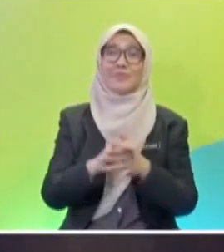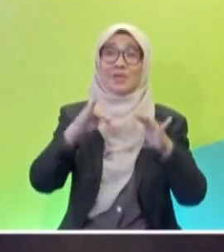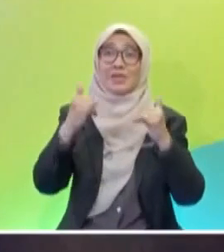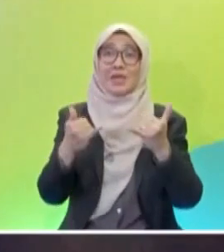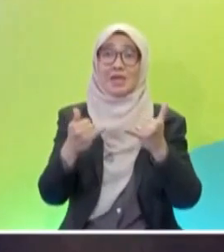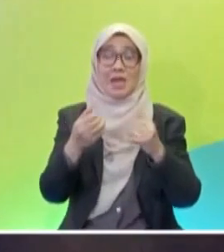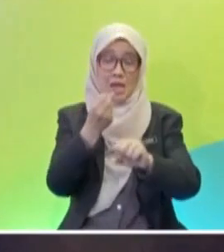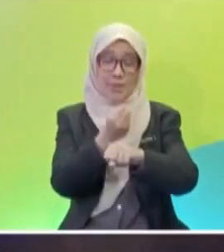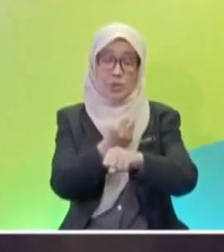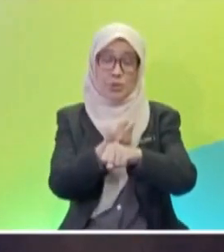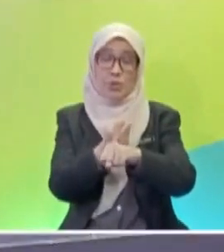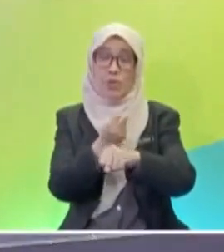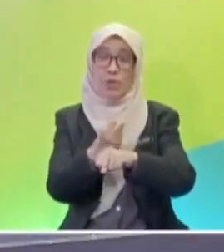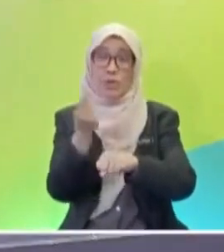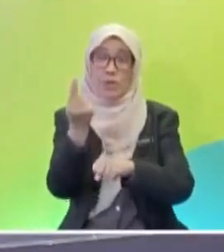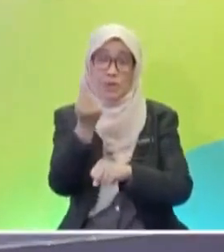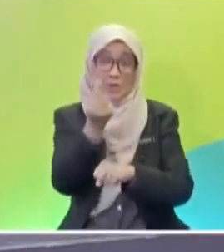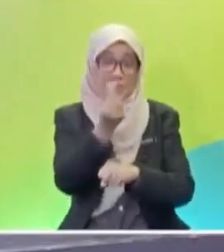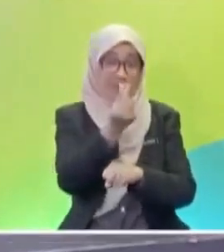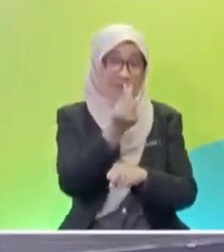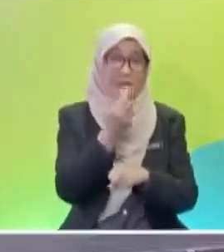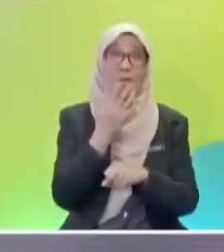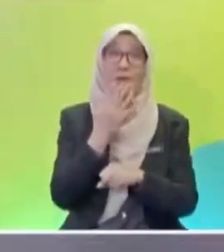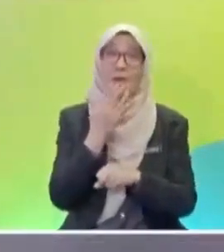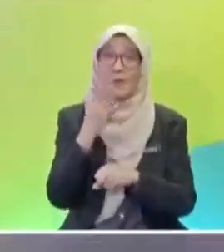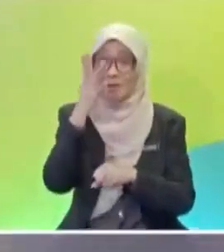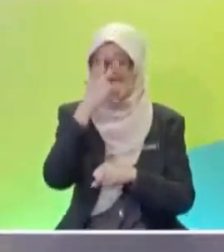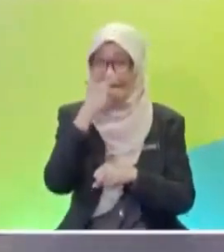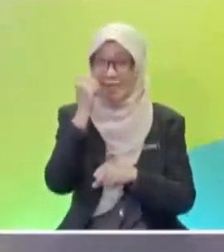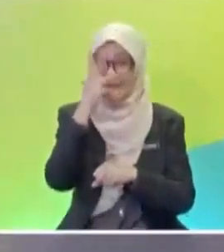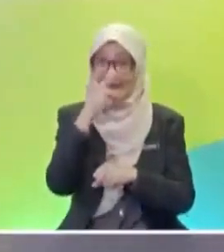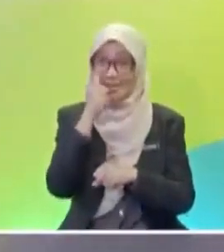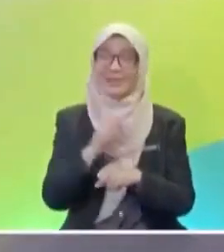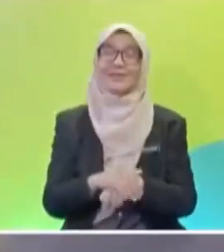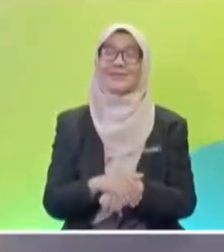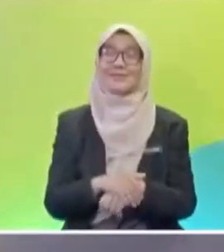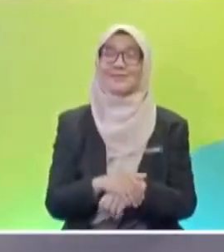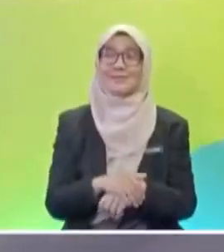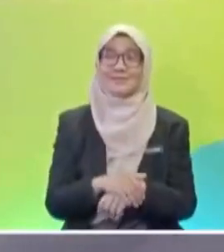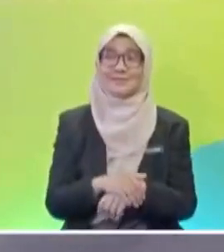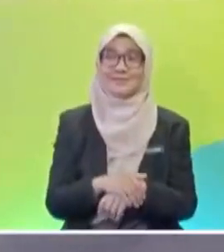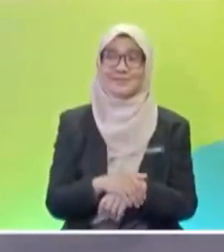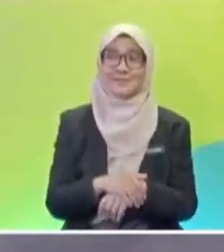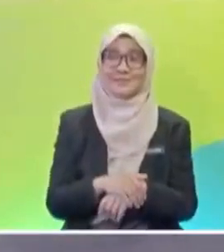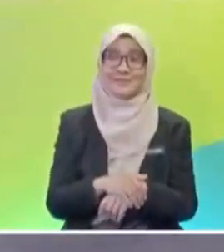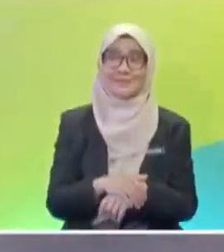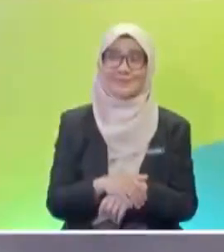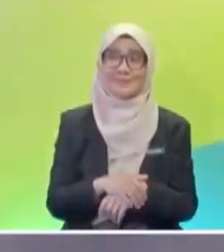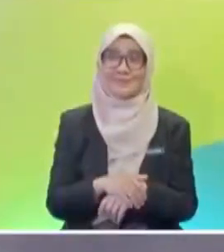batu-batu kecil ini Bolehlah Ambil berapa banyak yang Hani letakkan dalam kita punya barang nih